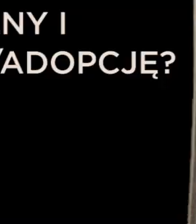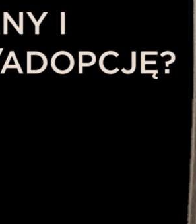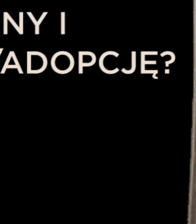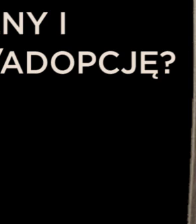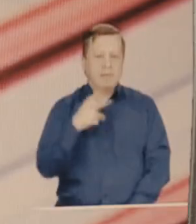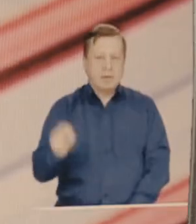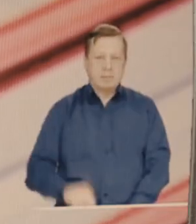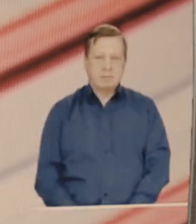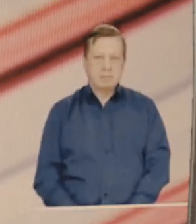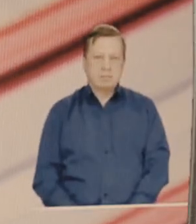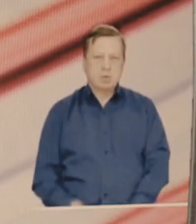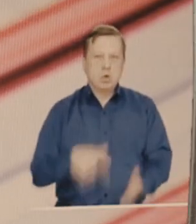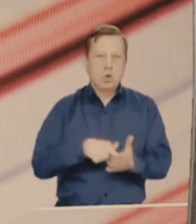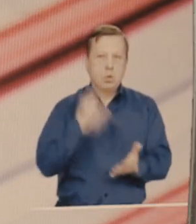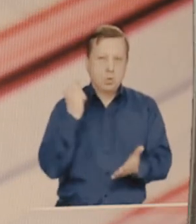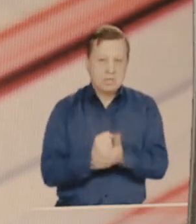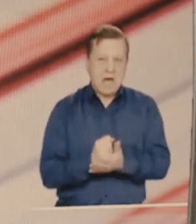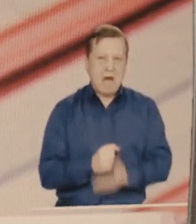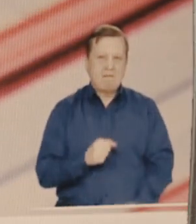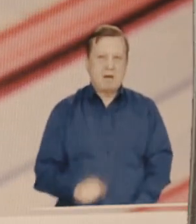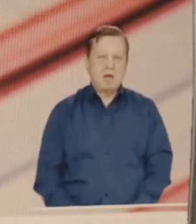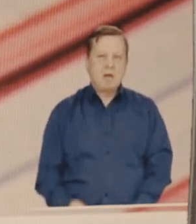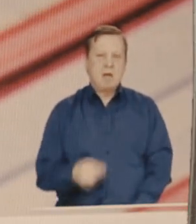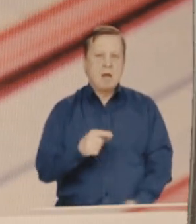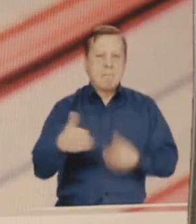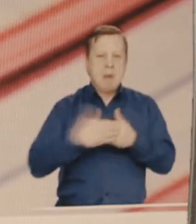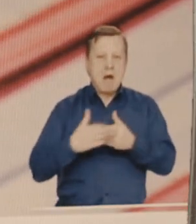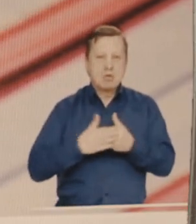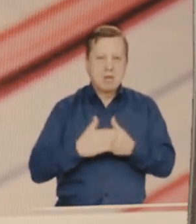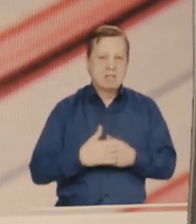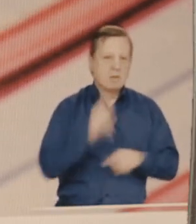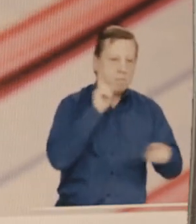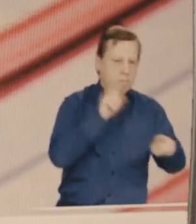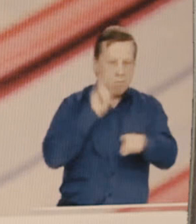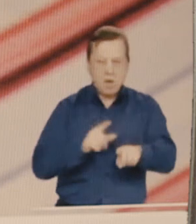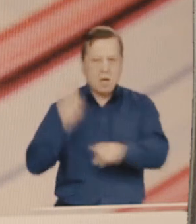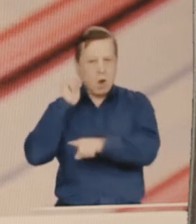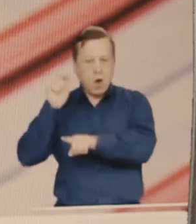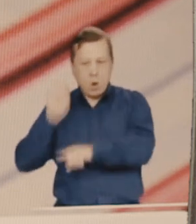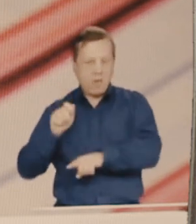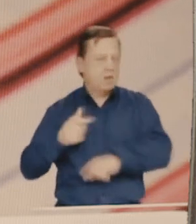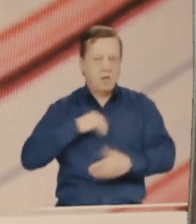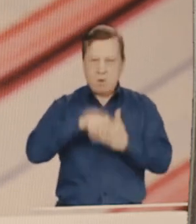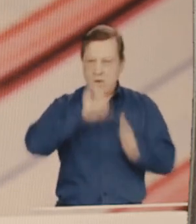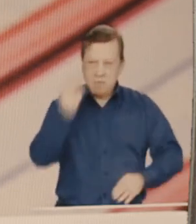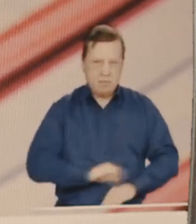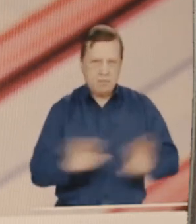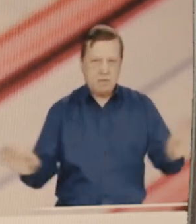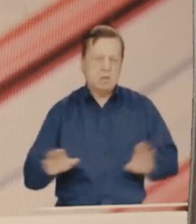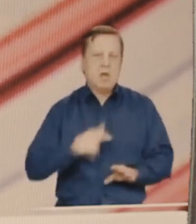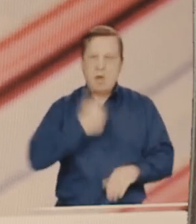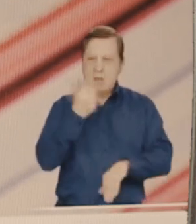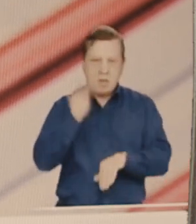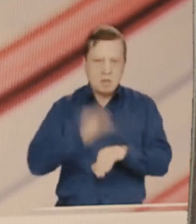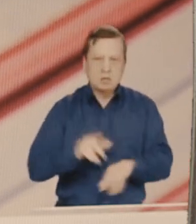Nie. Ustawy, która wprowadza w Polsce małżeństwa jednopłciowe, absolutnie nigdy nie podpiszę, podobnie jak nigdy nie zgodzę się na,